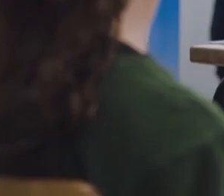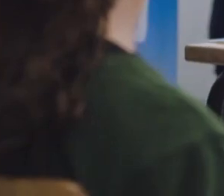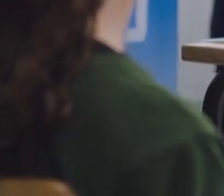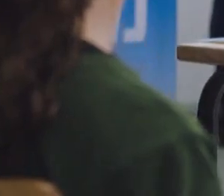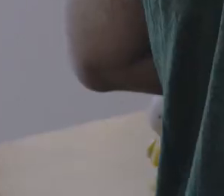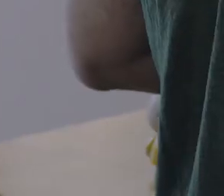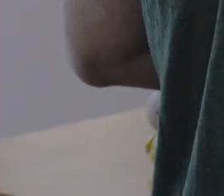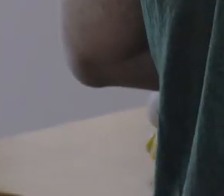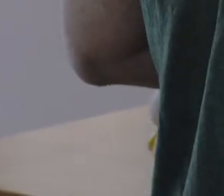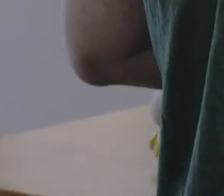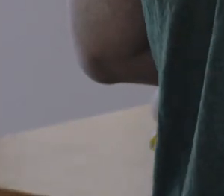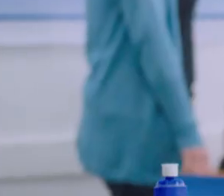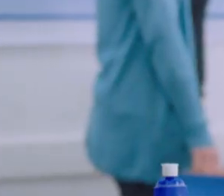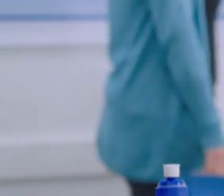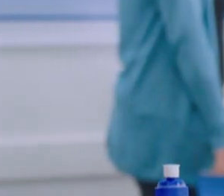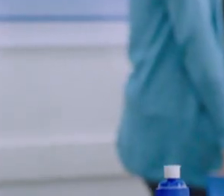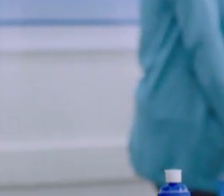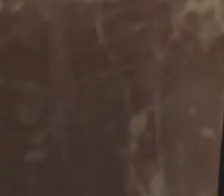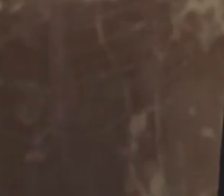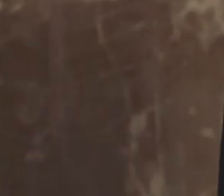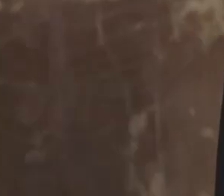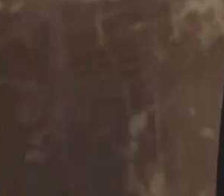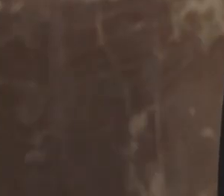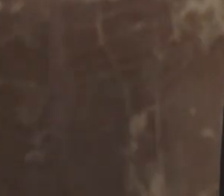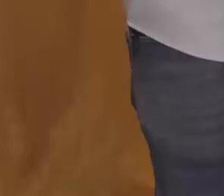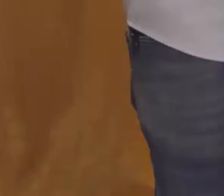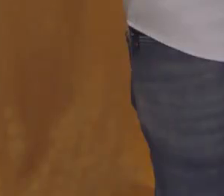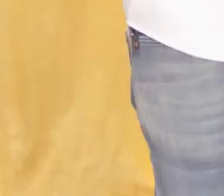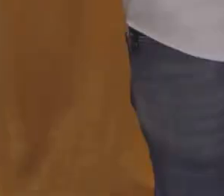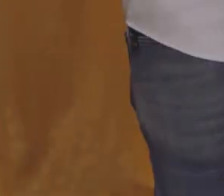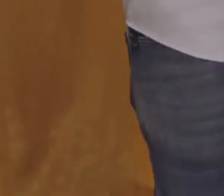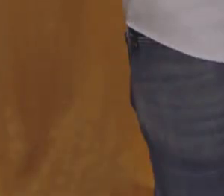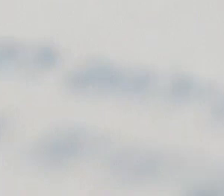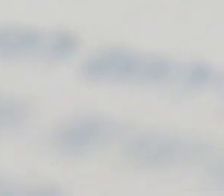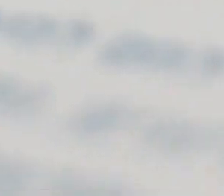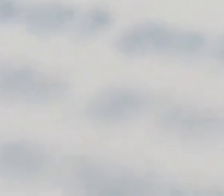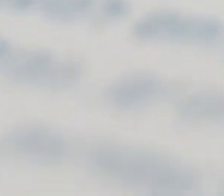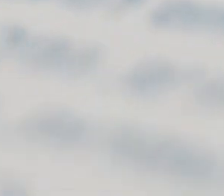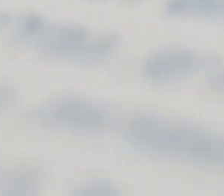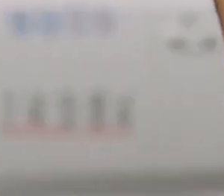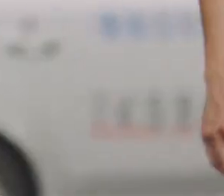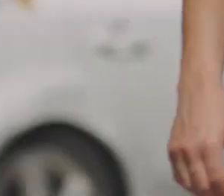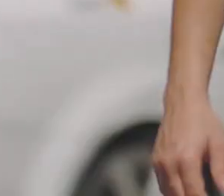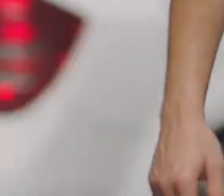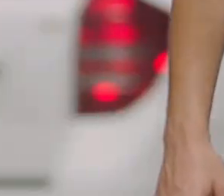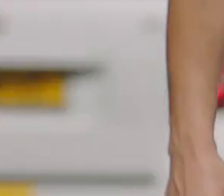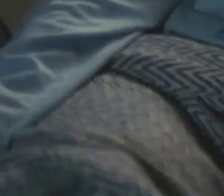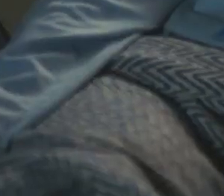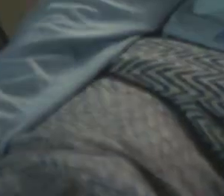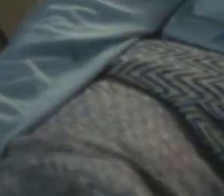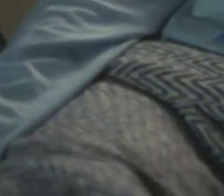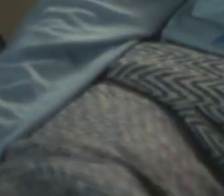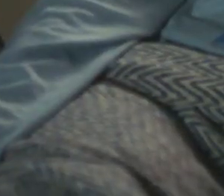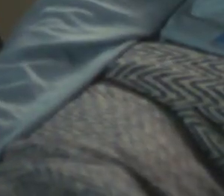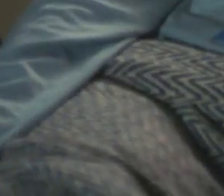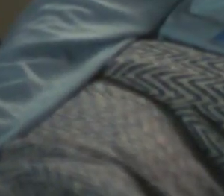למוש יש מטה, לך אין מטה, אתה לא מוש. מוש קורת בריתות, מוש הולך לבריתות. למוש יש מצע, מוש על חולצה, אתה